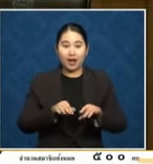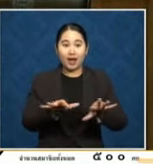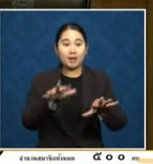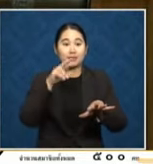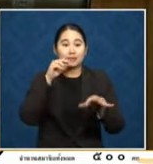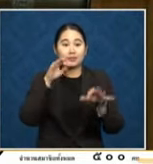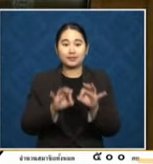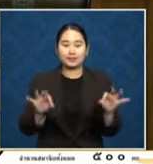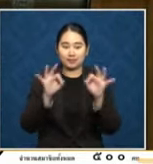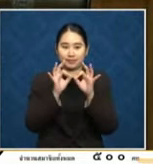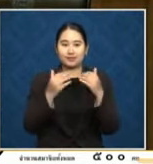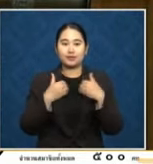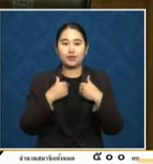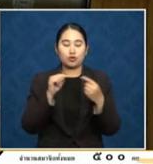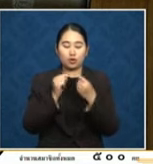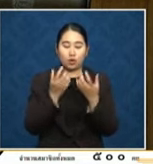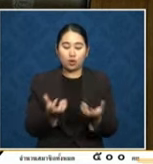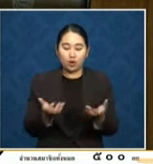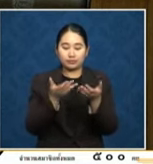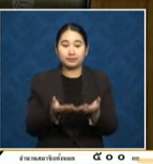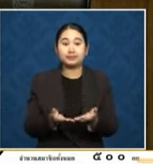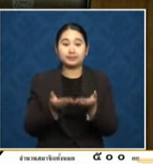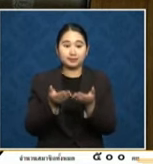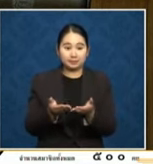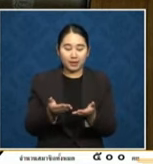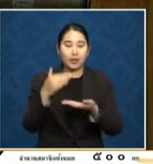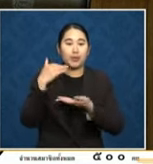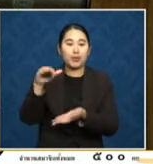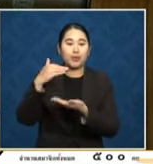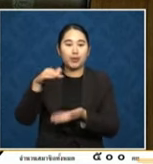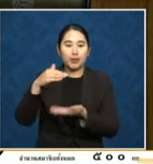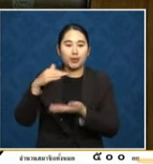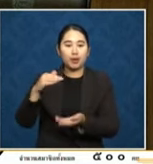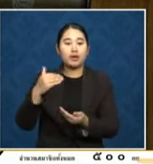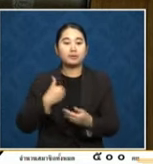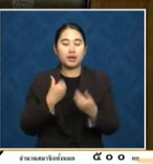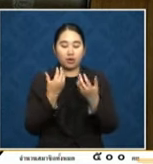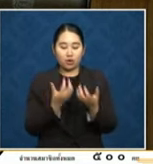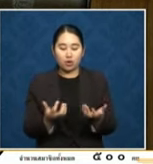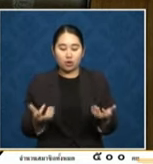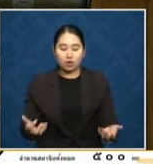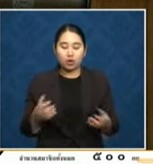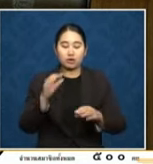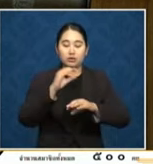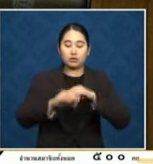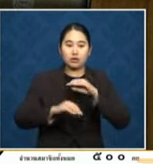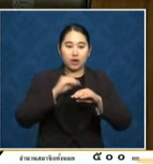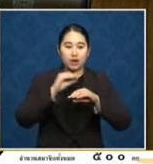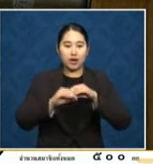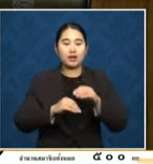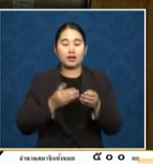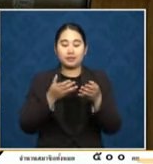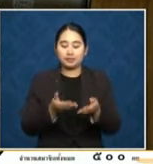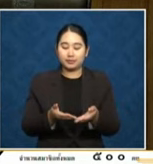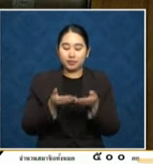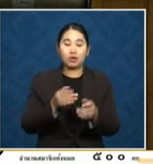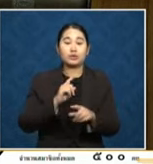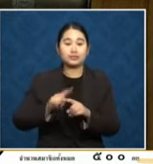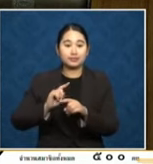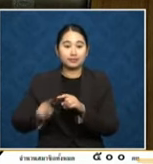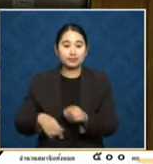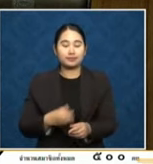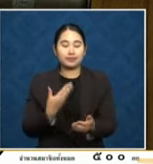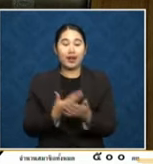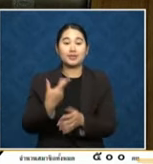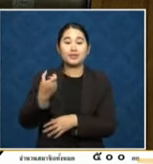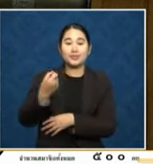ขนส่งผลผลิตนะครับส่งสินค้าอุปกรณ์การก่อสร้างเรือประมงนะครับเรือรับ